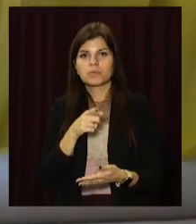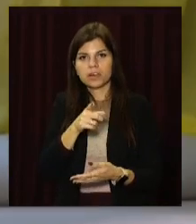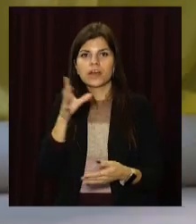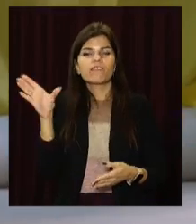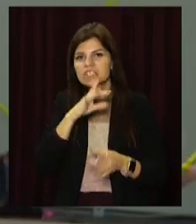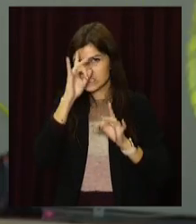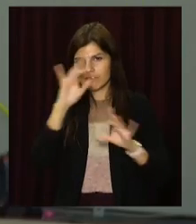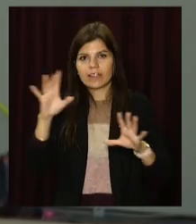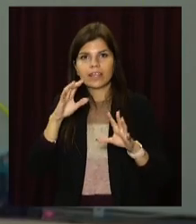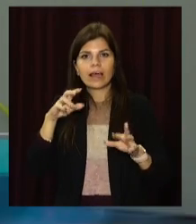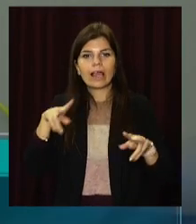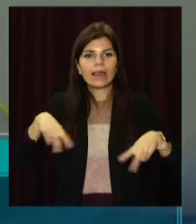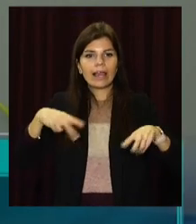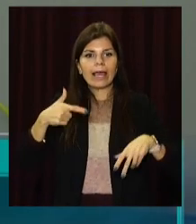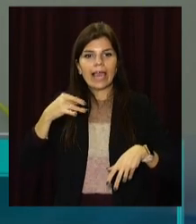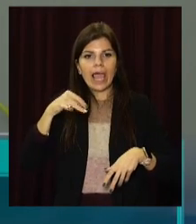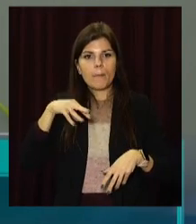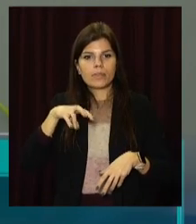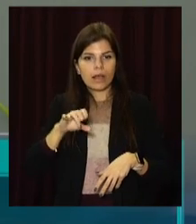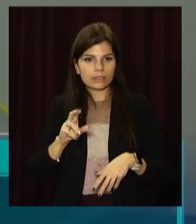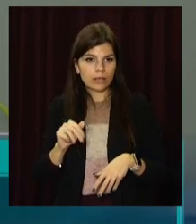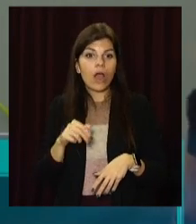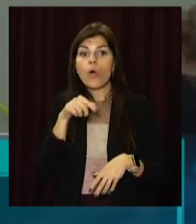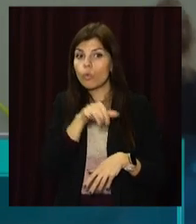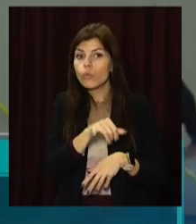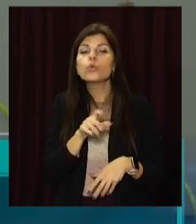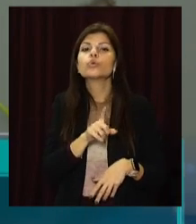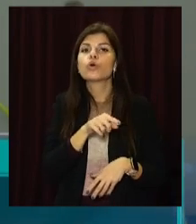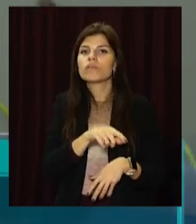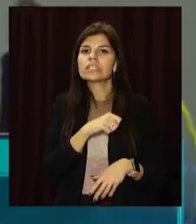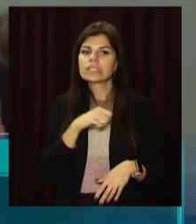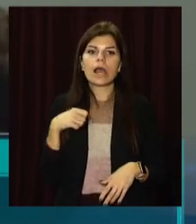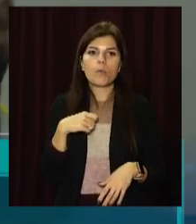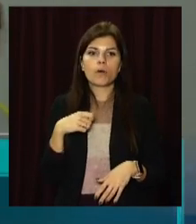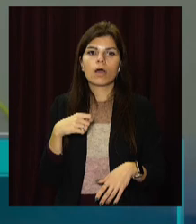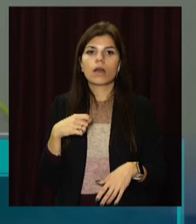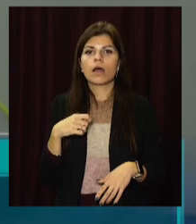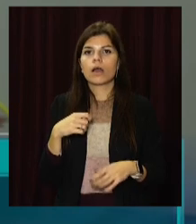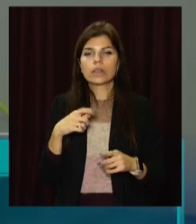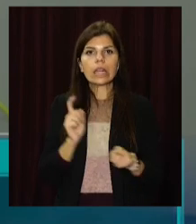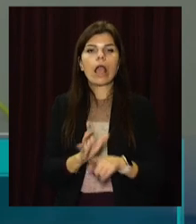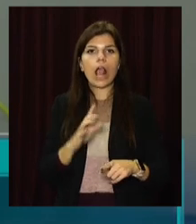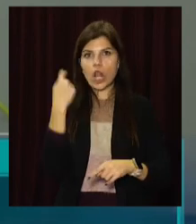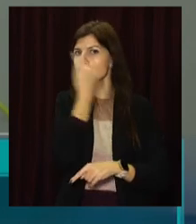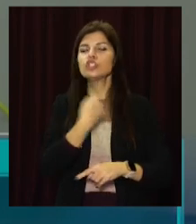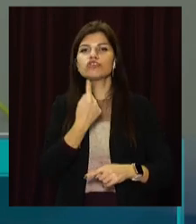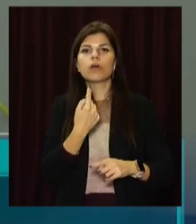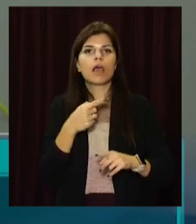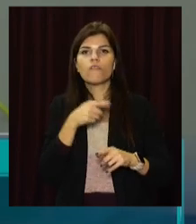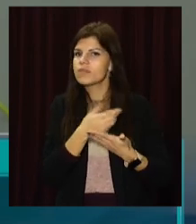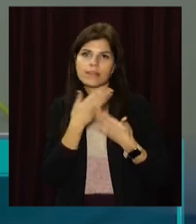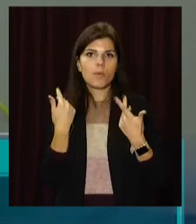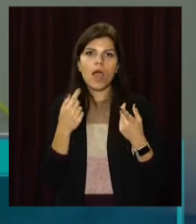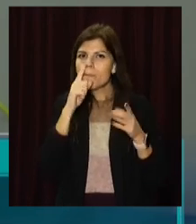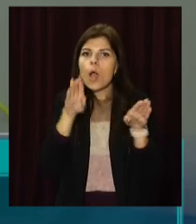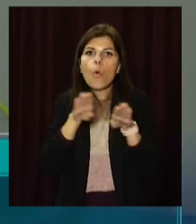відомою гімнасткою. Ее особенности как спортсменки в том, что она очень самобытная, она ни на кого не похожа, она очень эмоциональная,